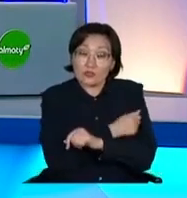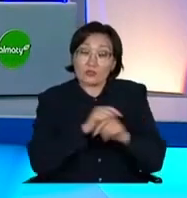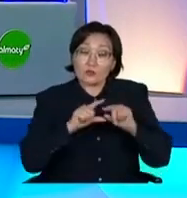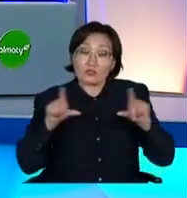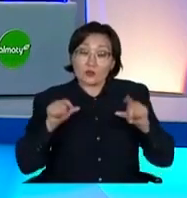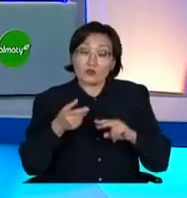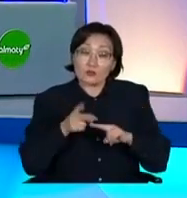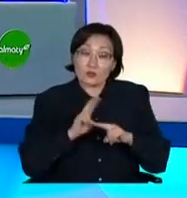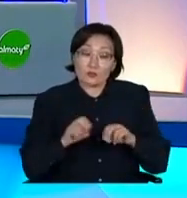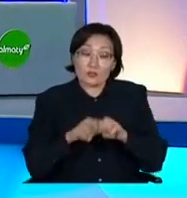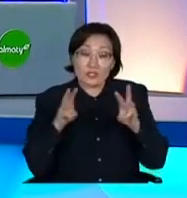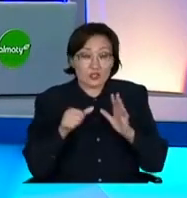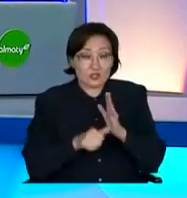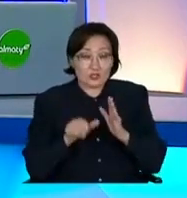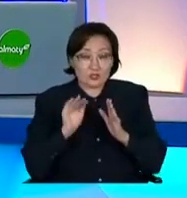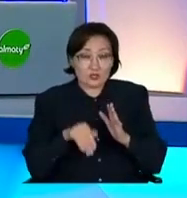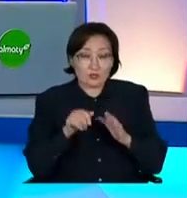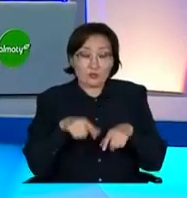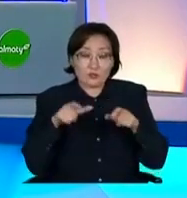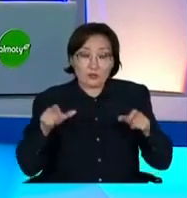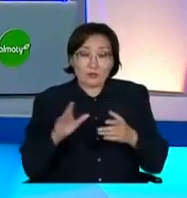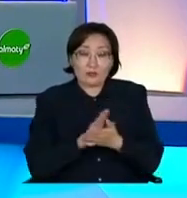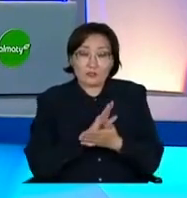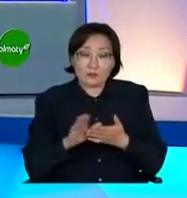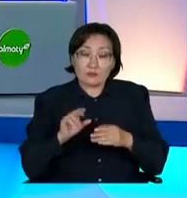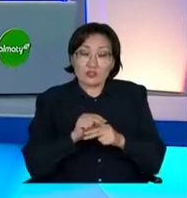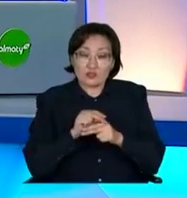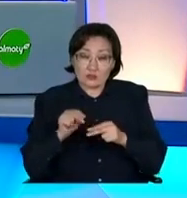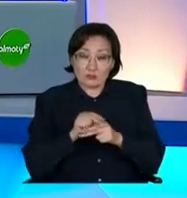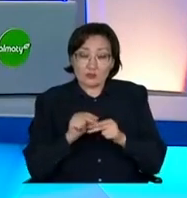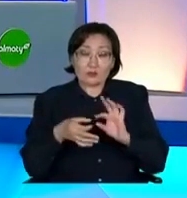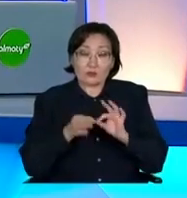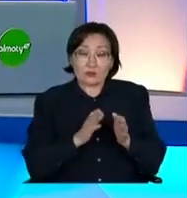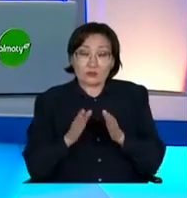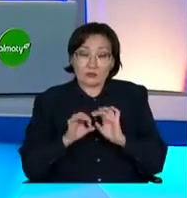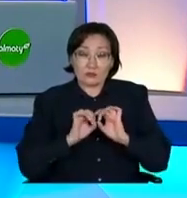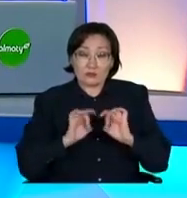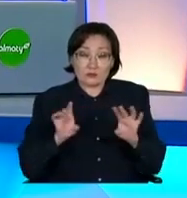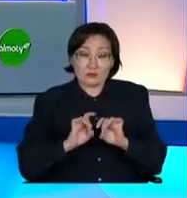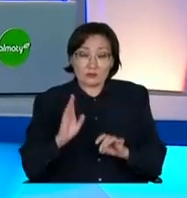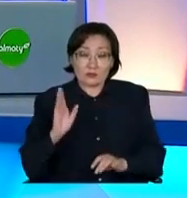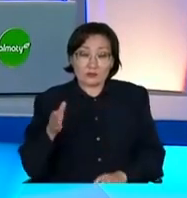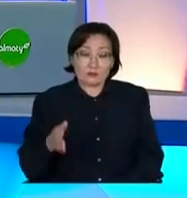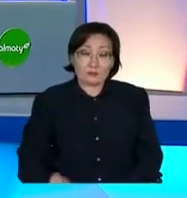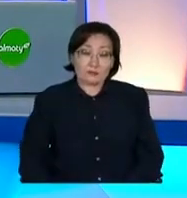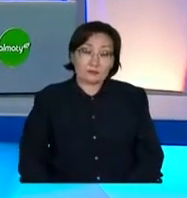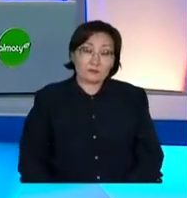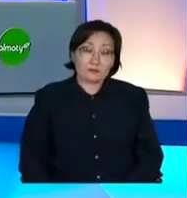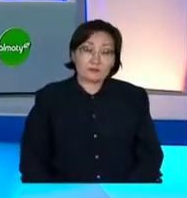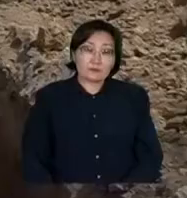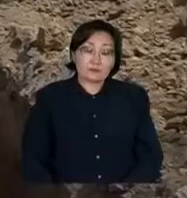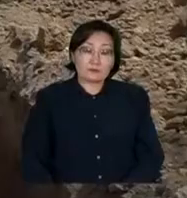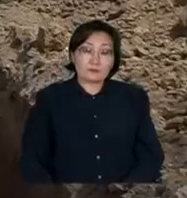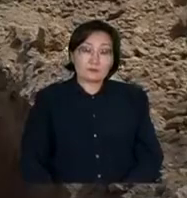центр, который охватит 60 тысяч горожан бесплатным лечением. Обо всем по порядку в сюжете Адель Акжаркеновой.